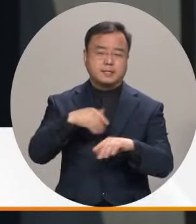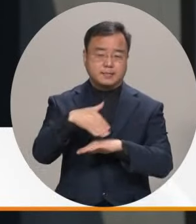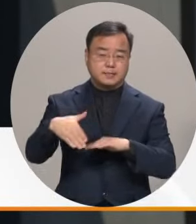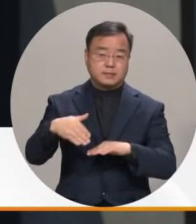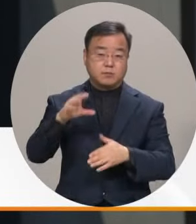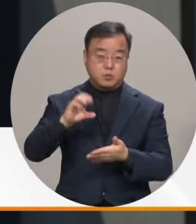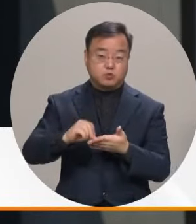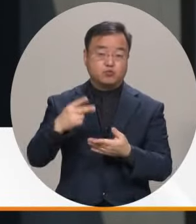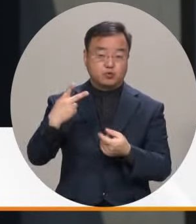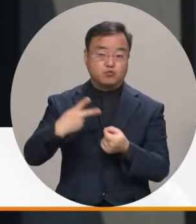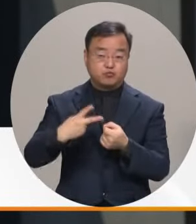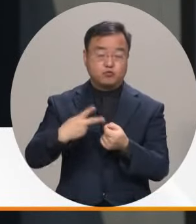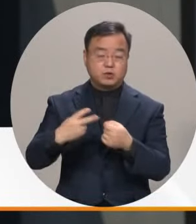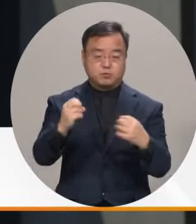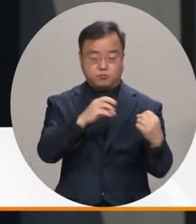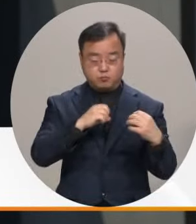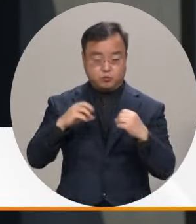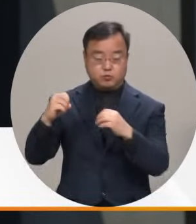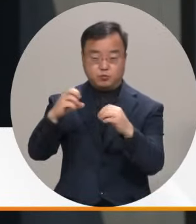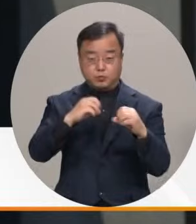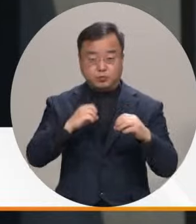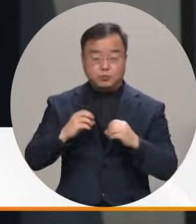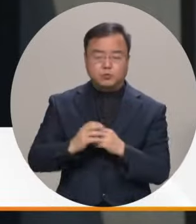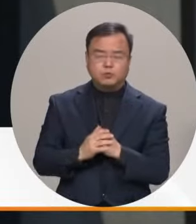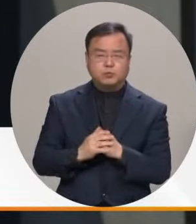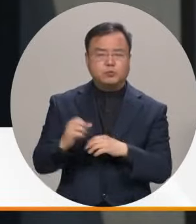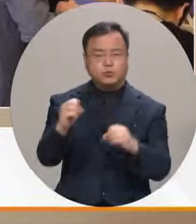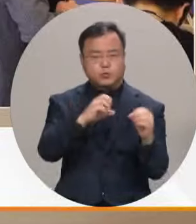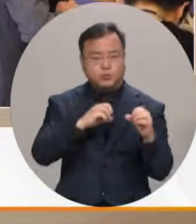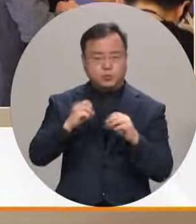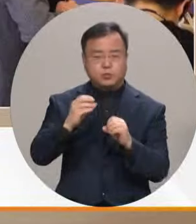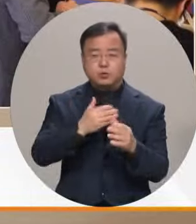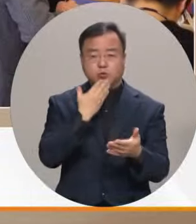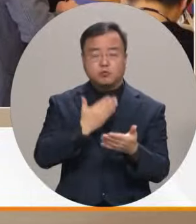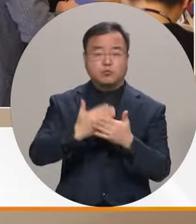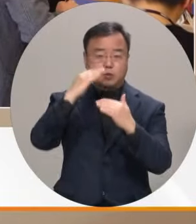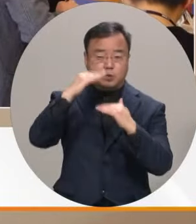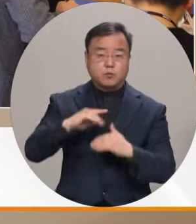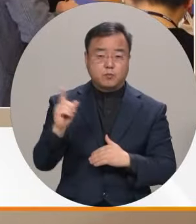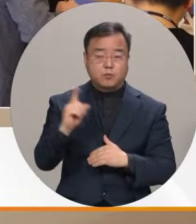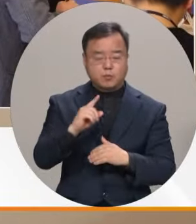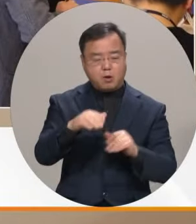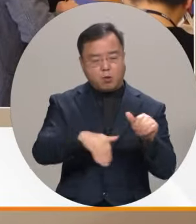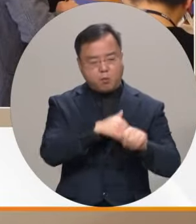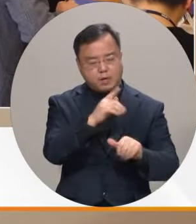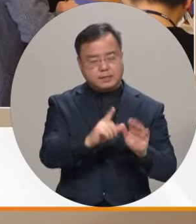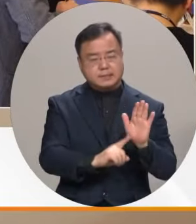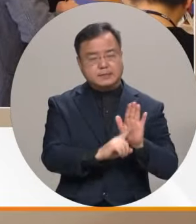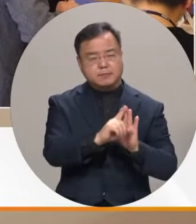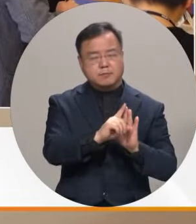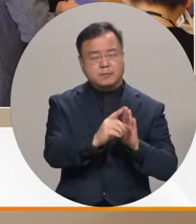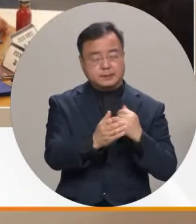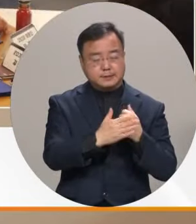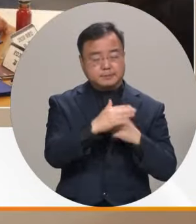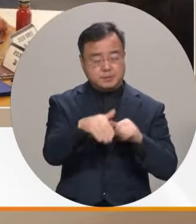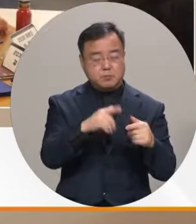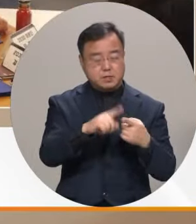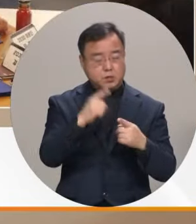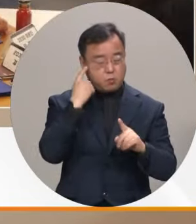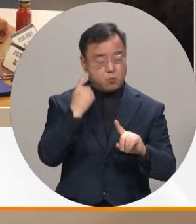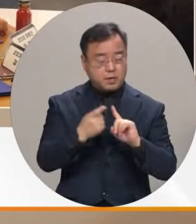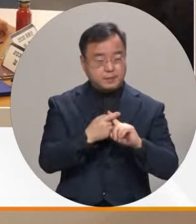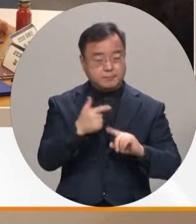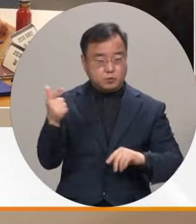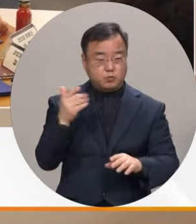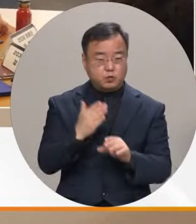이야기를 나눴습니다 이때 나온 주요 의견은 환경에 대한 청년의 관심이 높아진만큼 환경 교육 활성화를